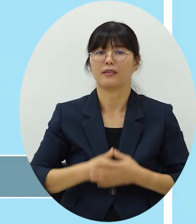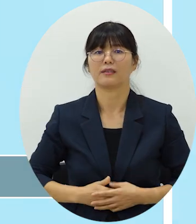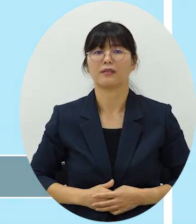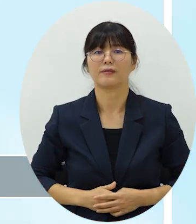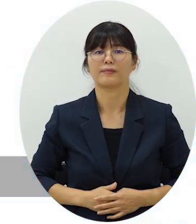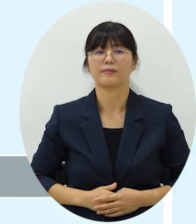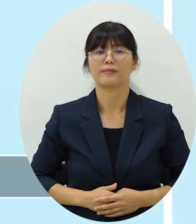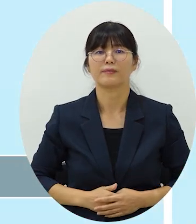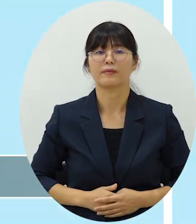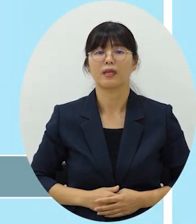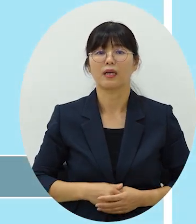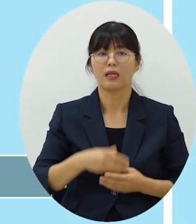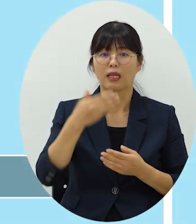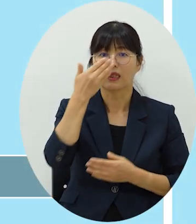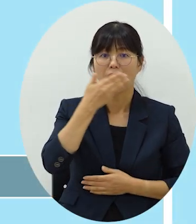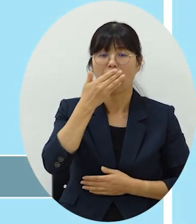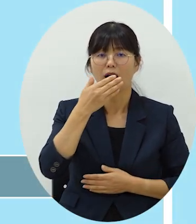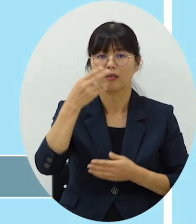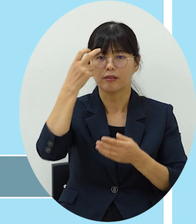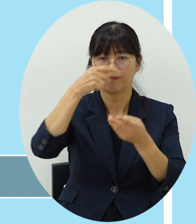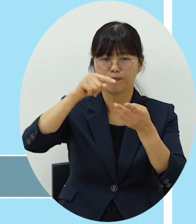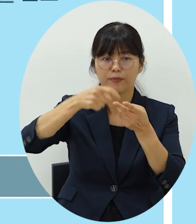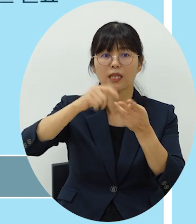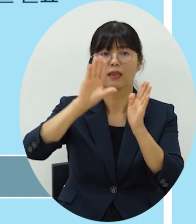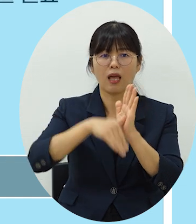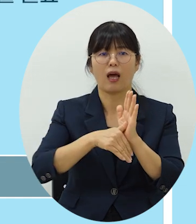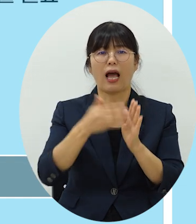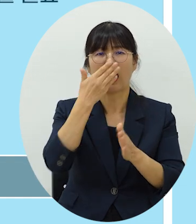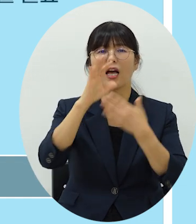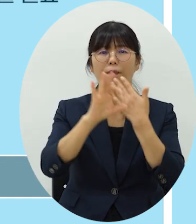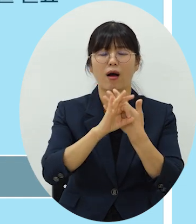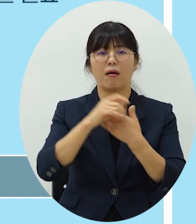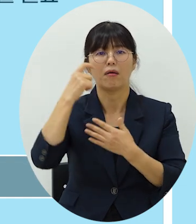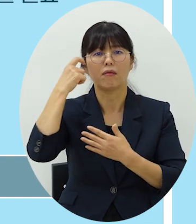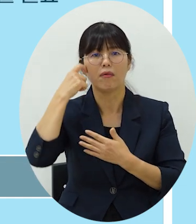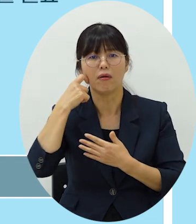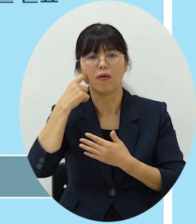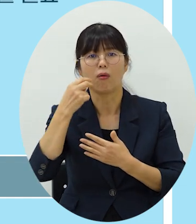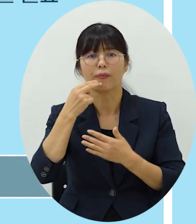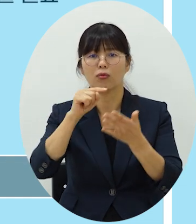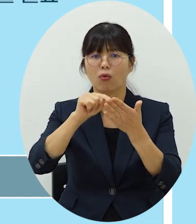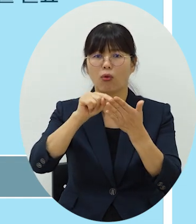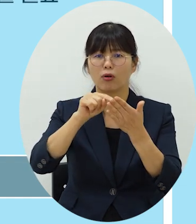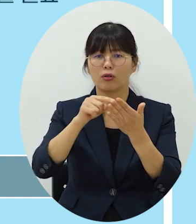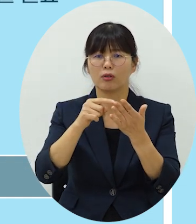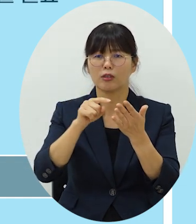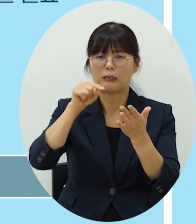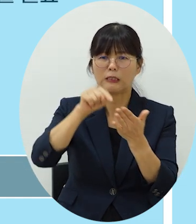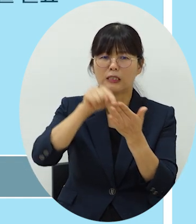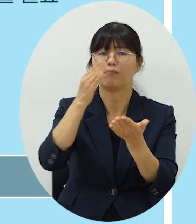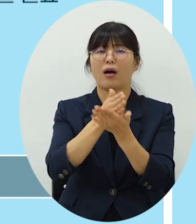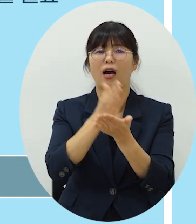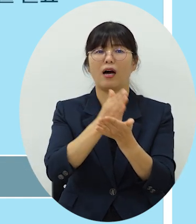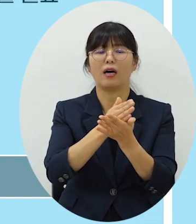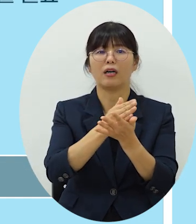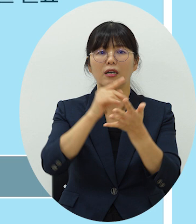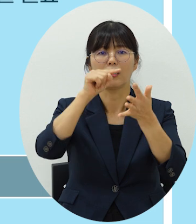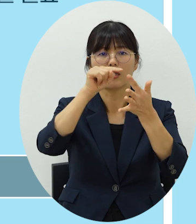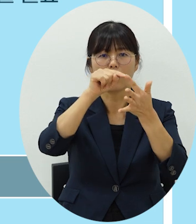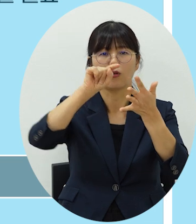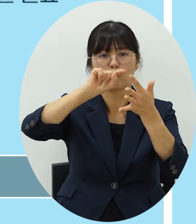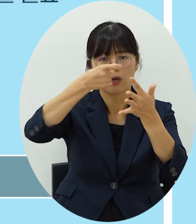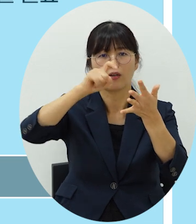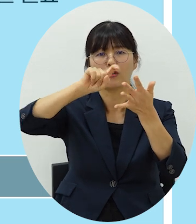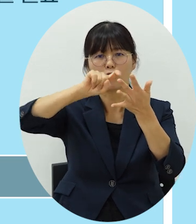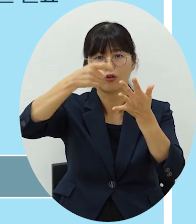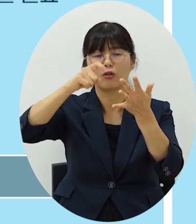중요합니다. 혈당을 측정할 때는 가능하면 감각이 없는 손가락에 체열침을 찌르지 않도록 하며, 매번 같은